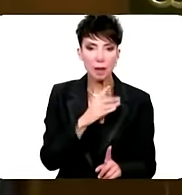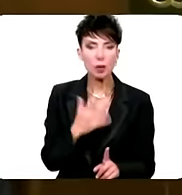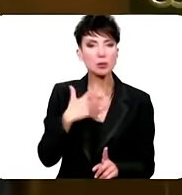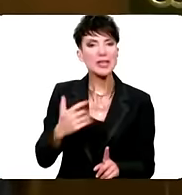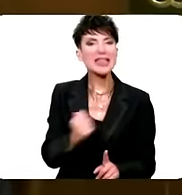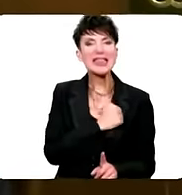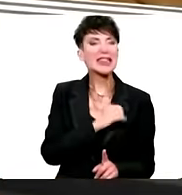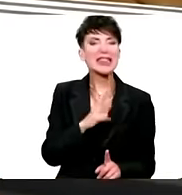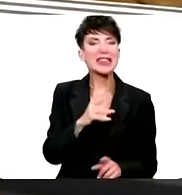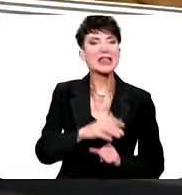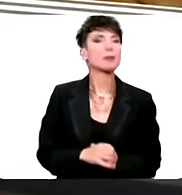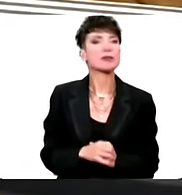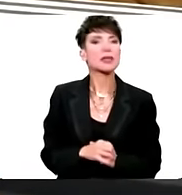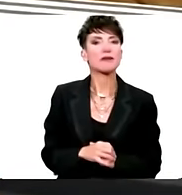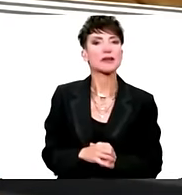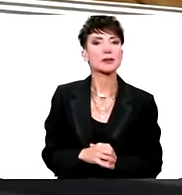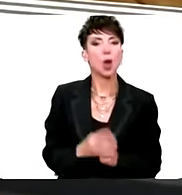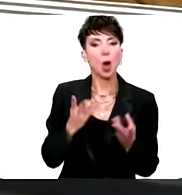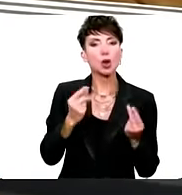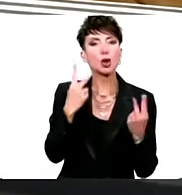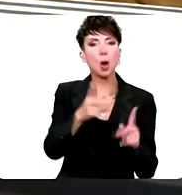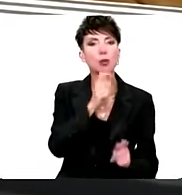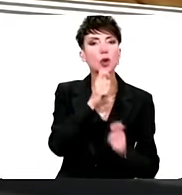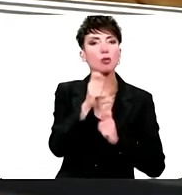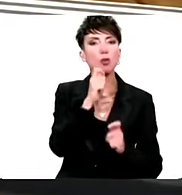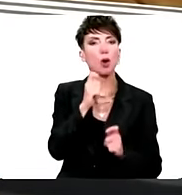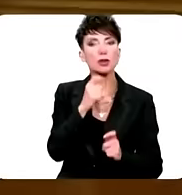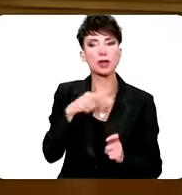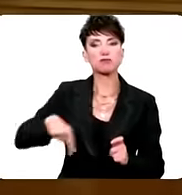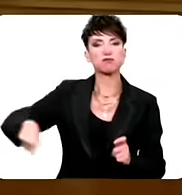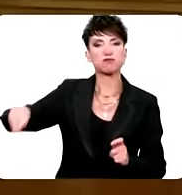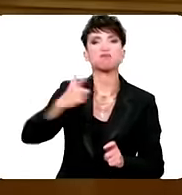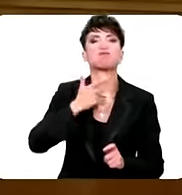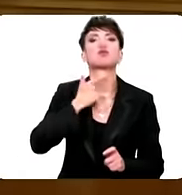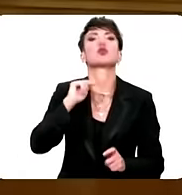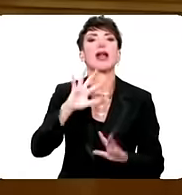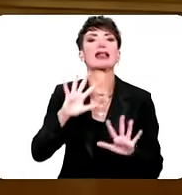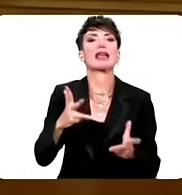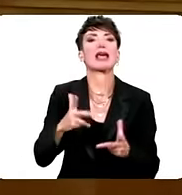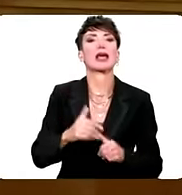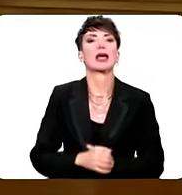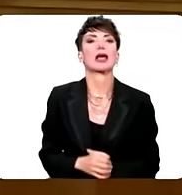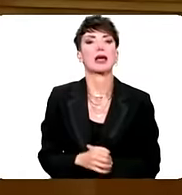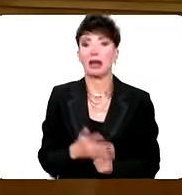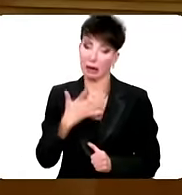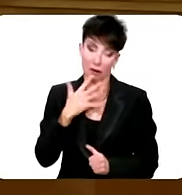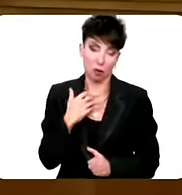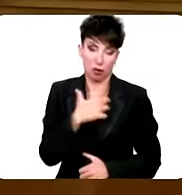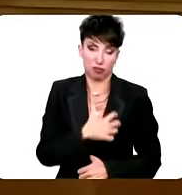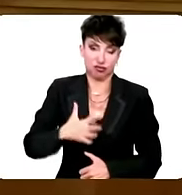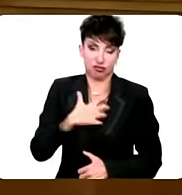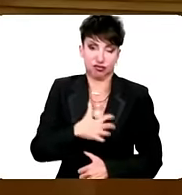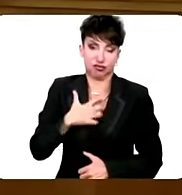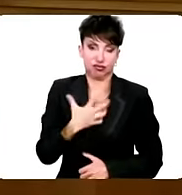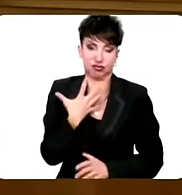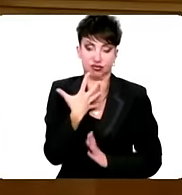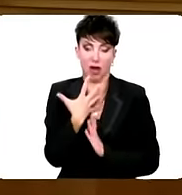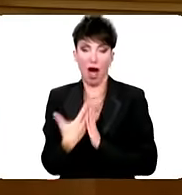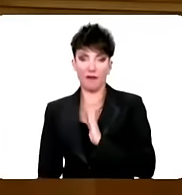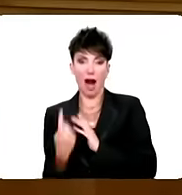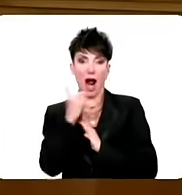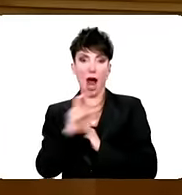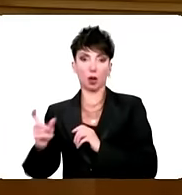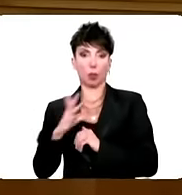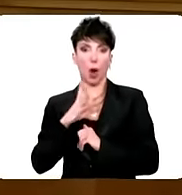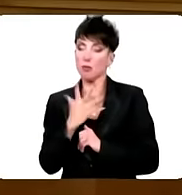στην πολιτική σας? Κοιτάξτε, είμαστε στην αρχή της δεύτερης τετραετίας μας.